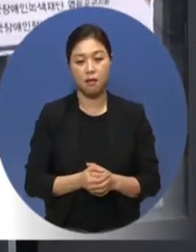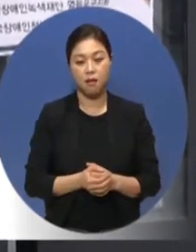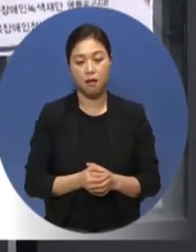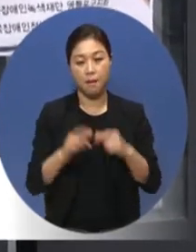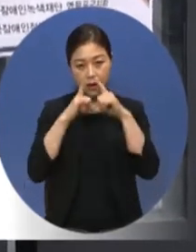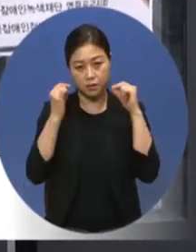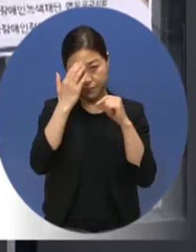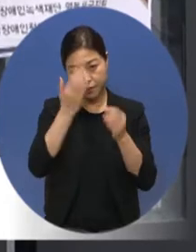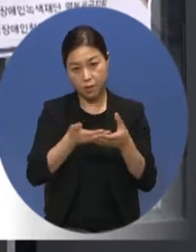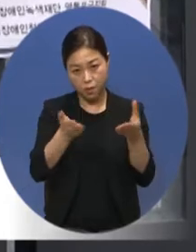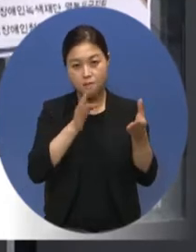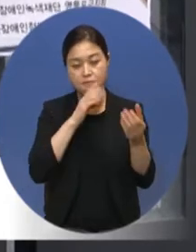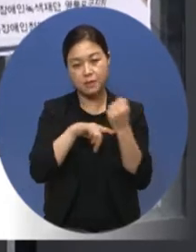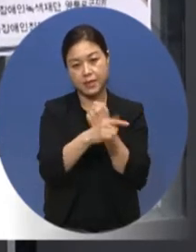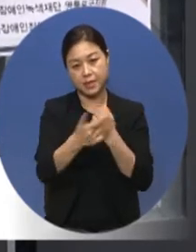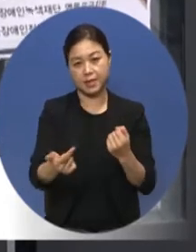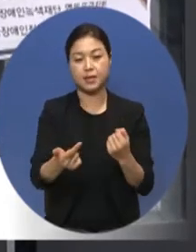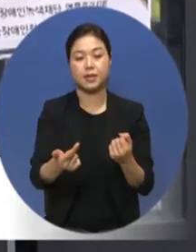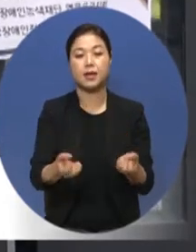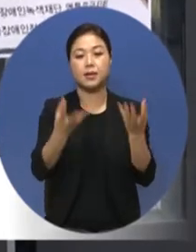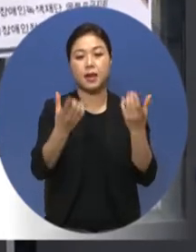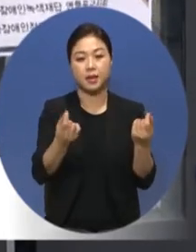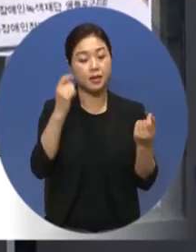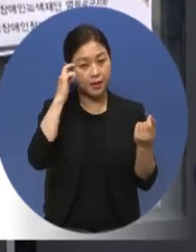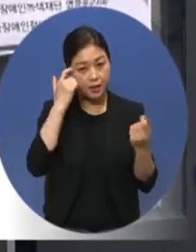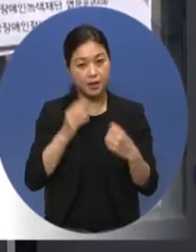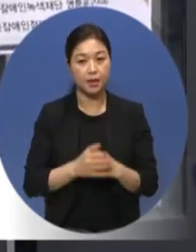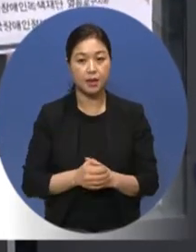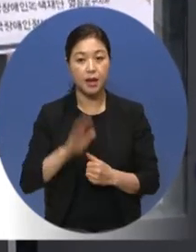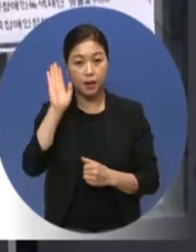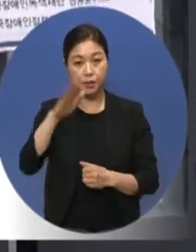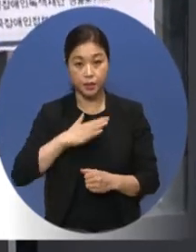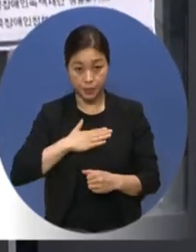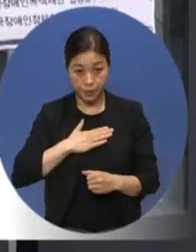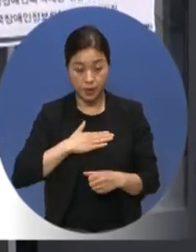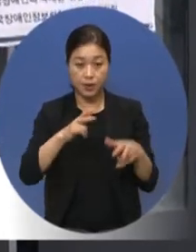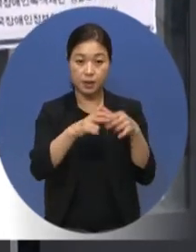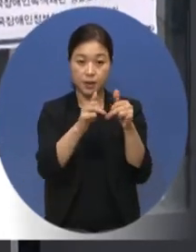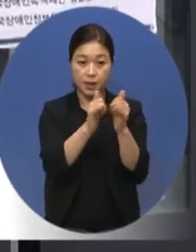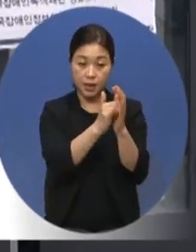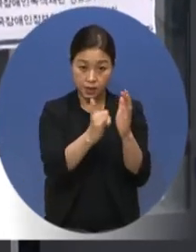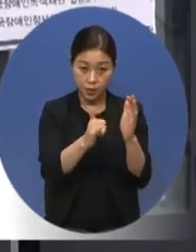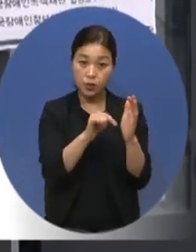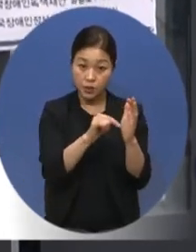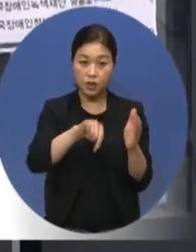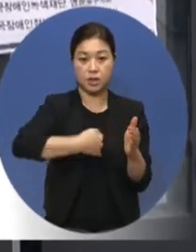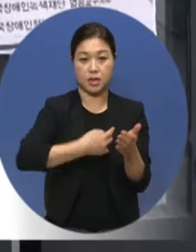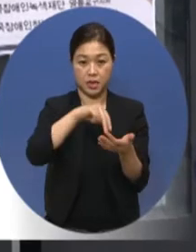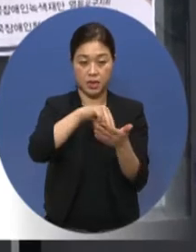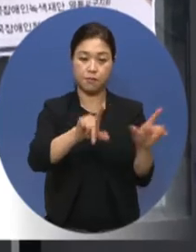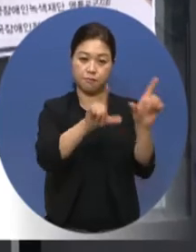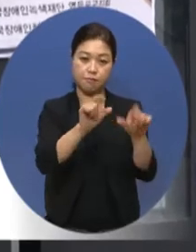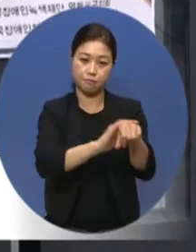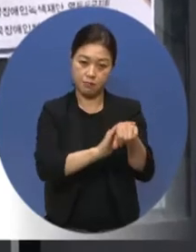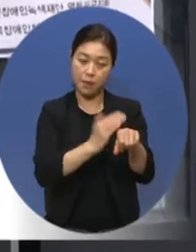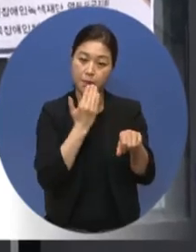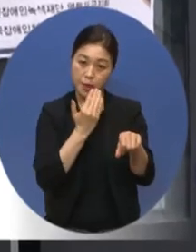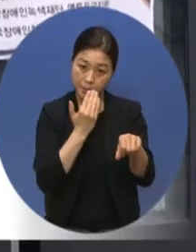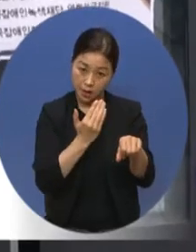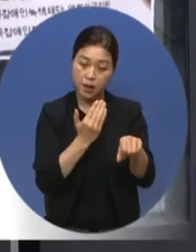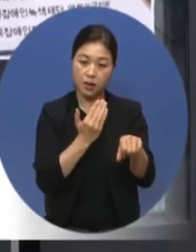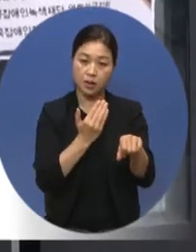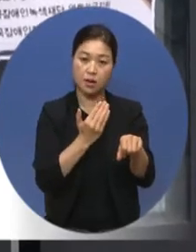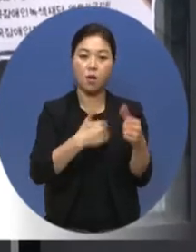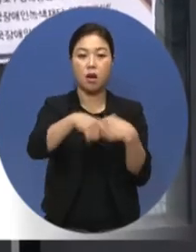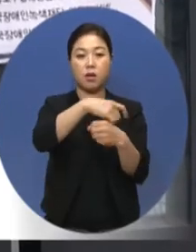생각합니다. 앞으로 저희들도 그리고 장애인 가족들이 자립하면서 잘 살아갈 수